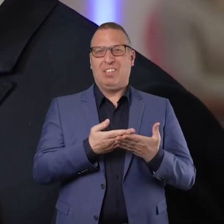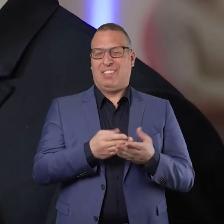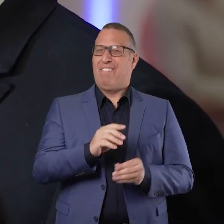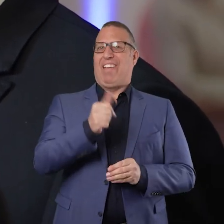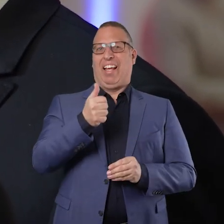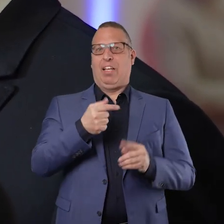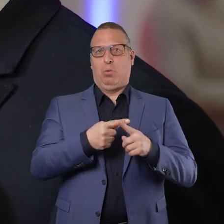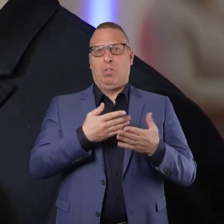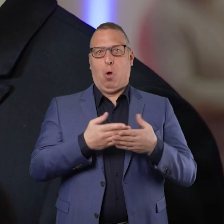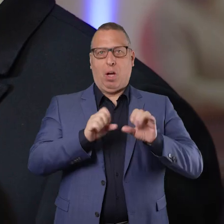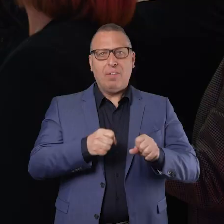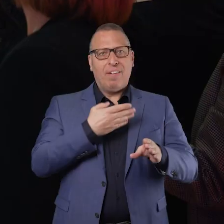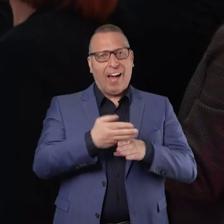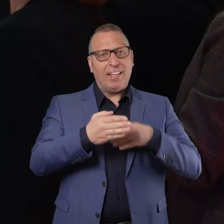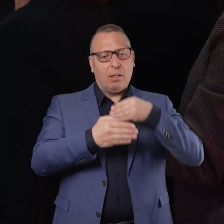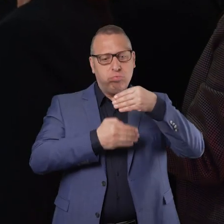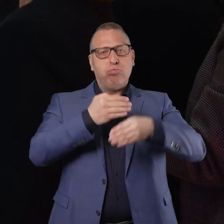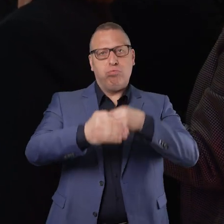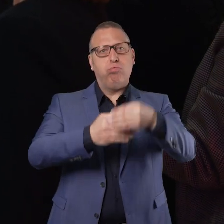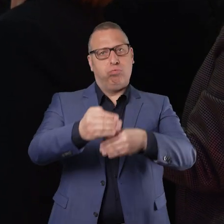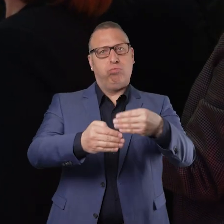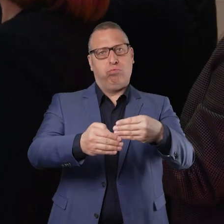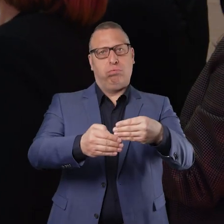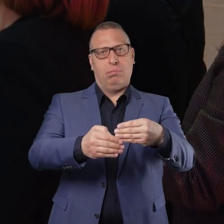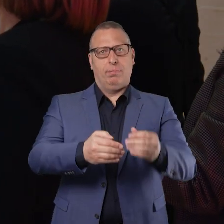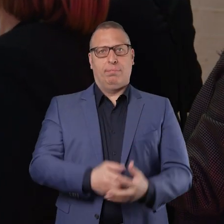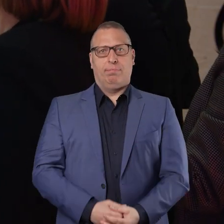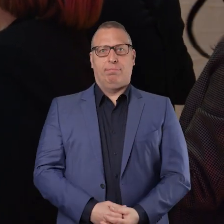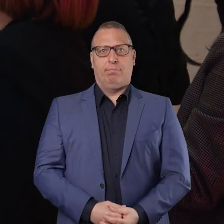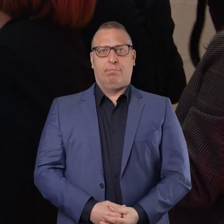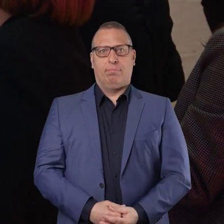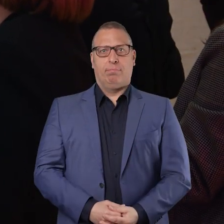Und solche Elemente sind wichtig. Und das kann man einfach weiterbauen.